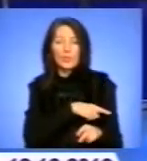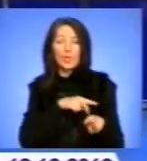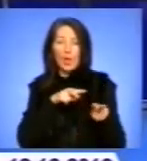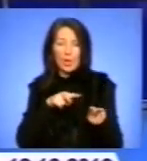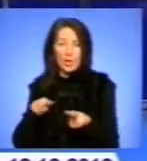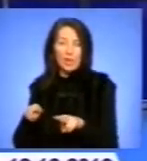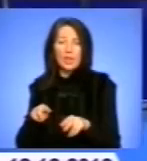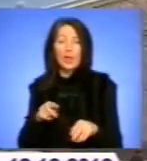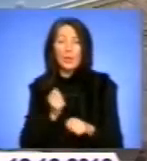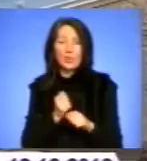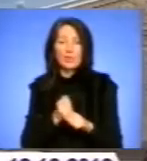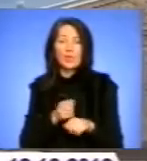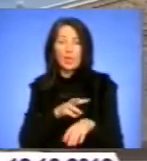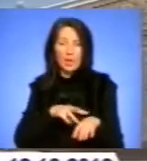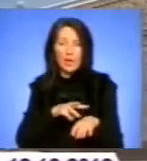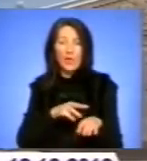МВС в області.